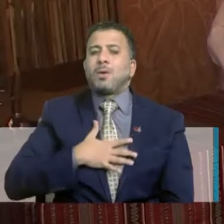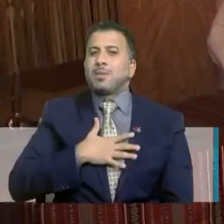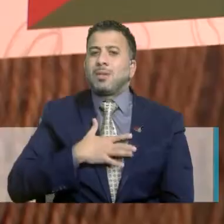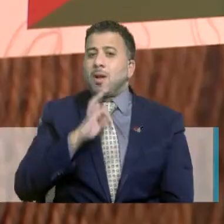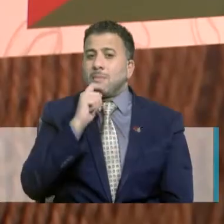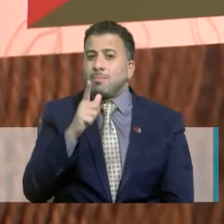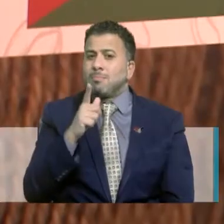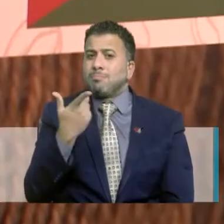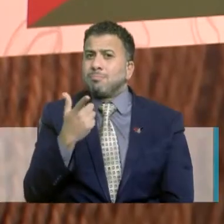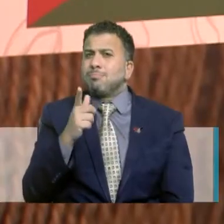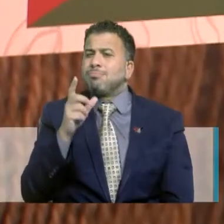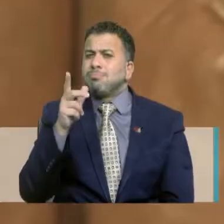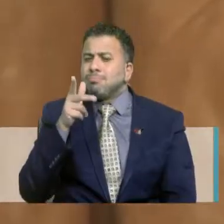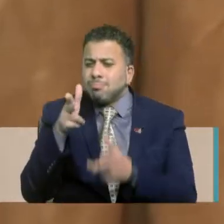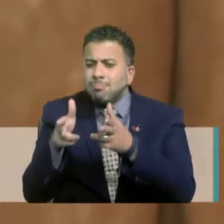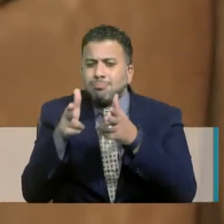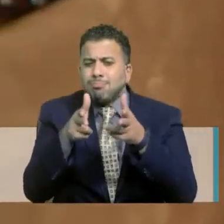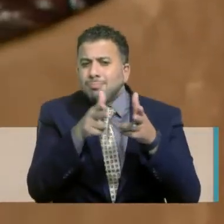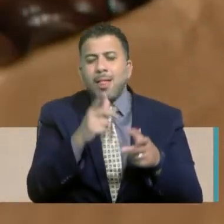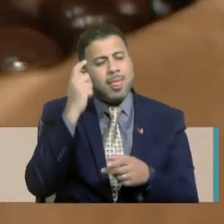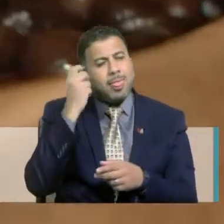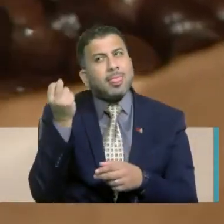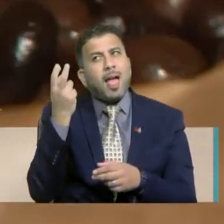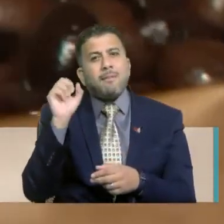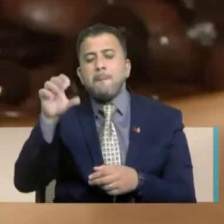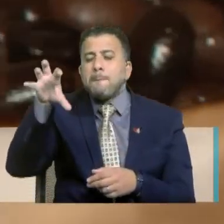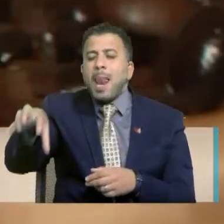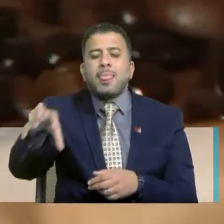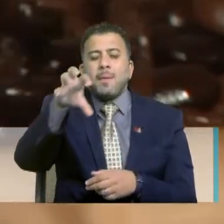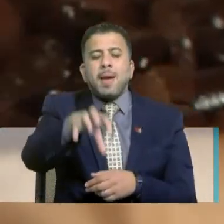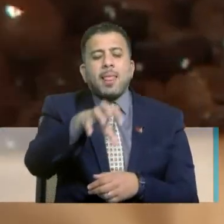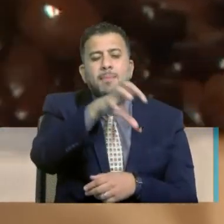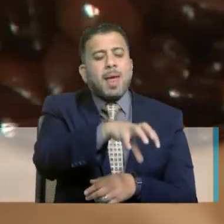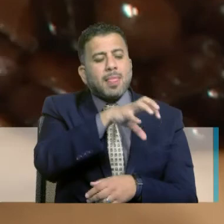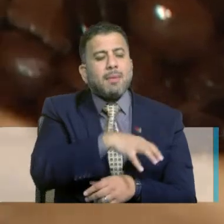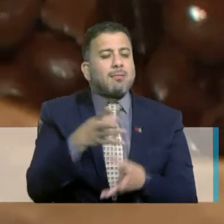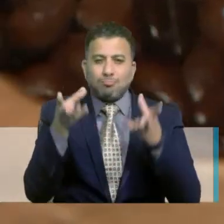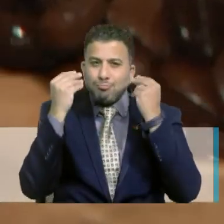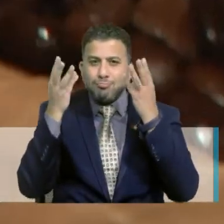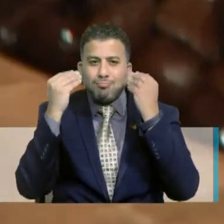تسليط الضوء على ثقافات البلدان الأخرى والتعريف بها.